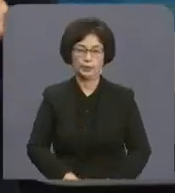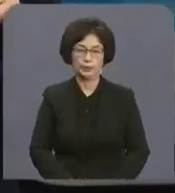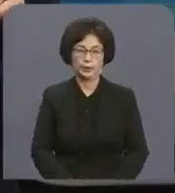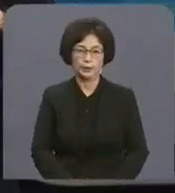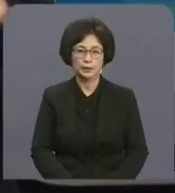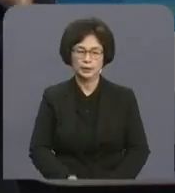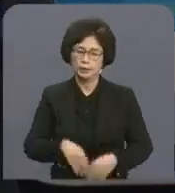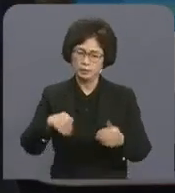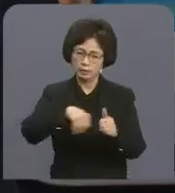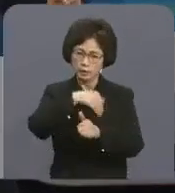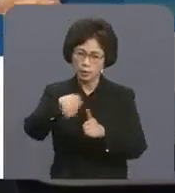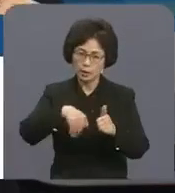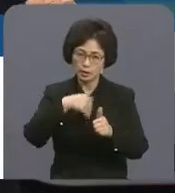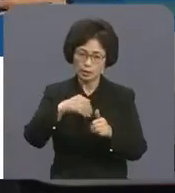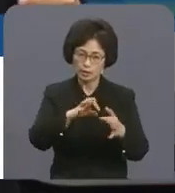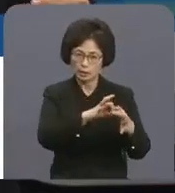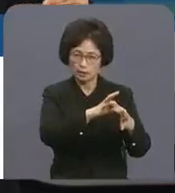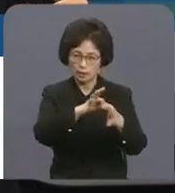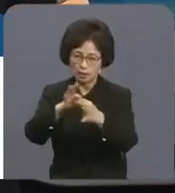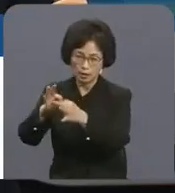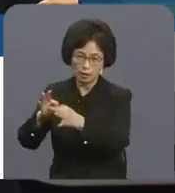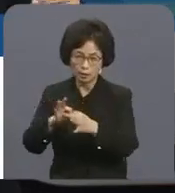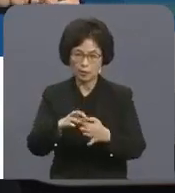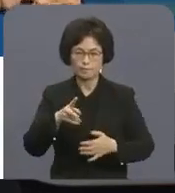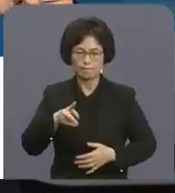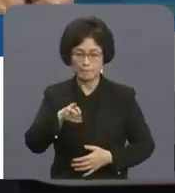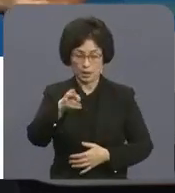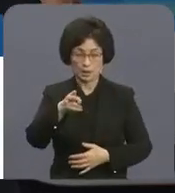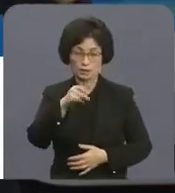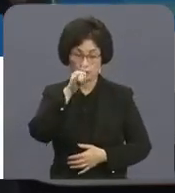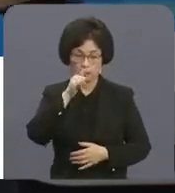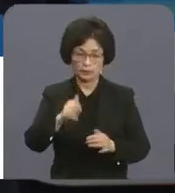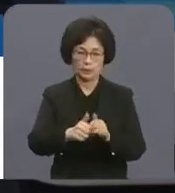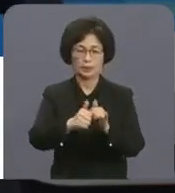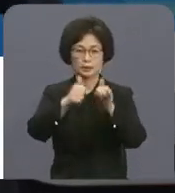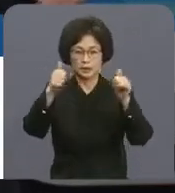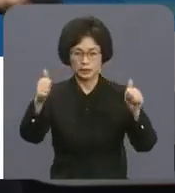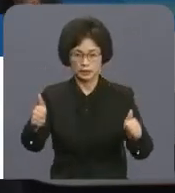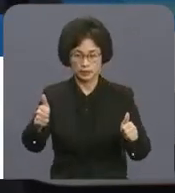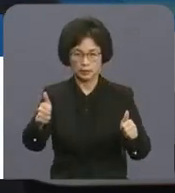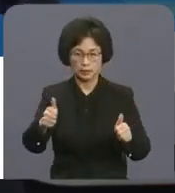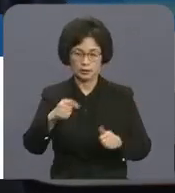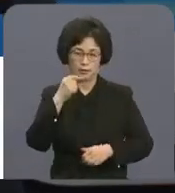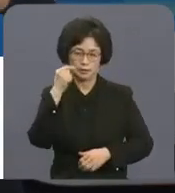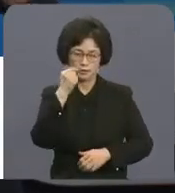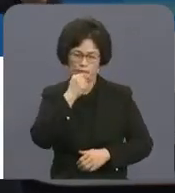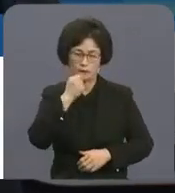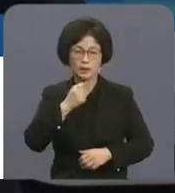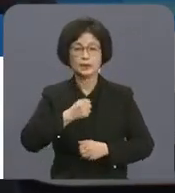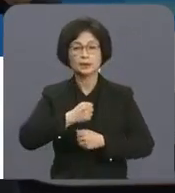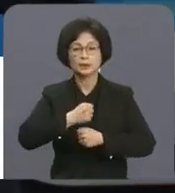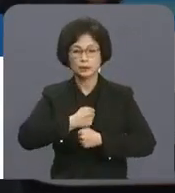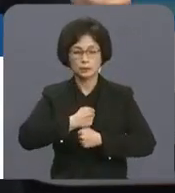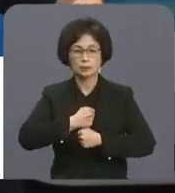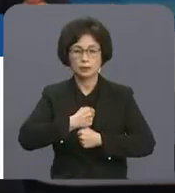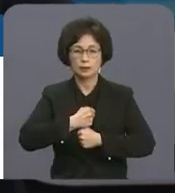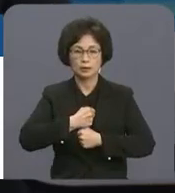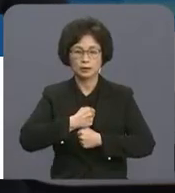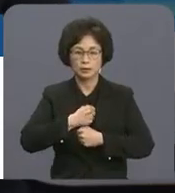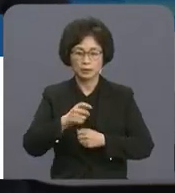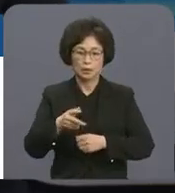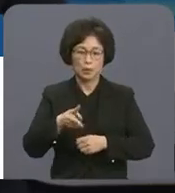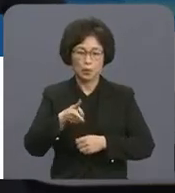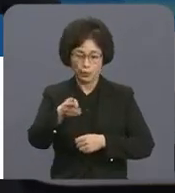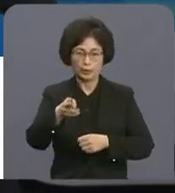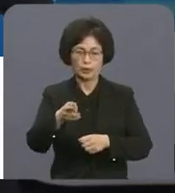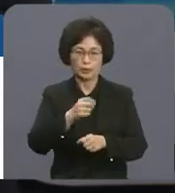이런 상황에서 이 연결고리를 끊을 수 있는 것은 사회적 거리두기를 엄격하게 지켜냄으로써 유행의 고리를